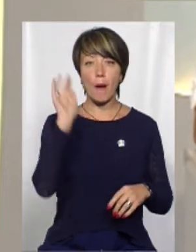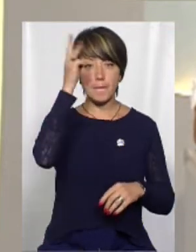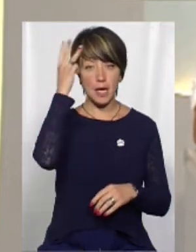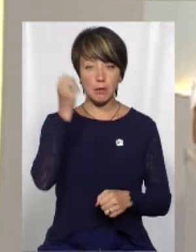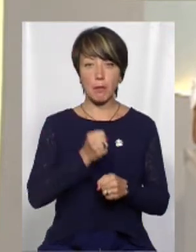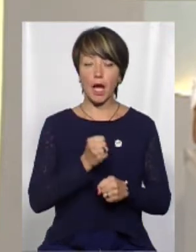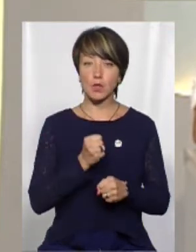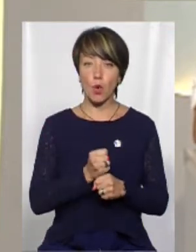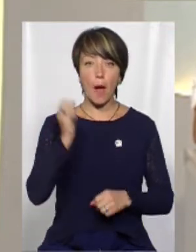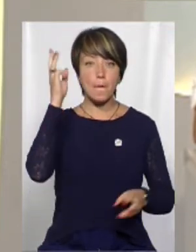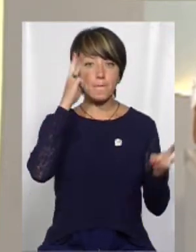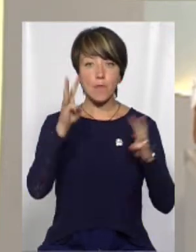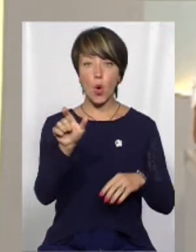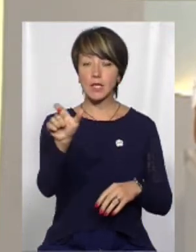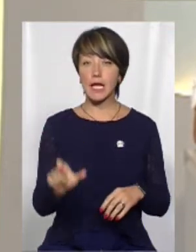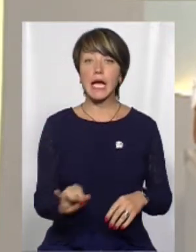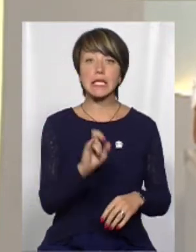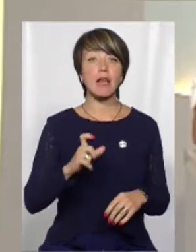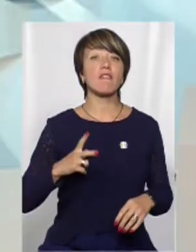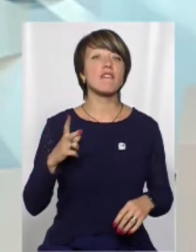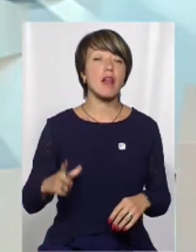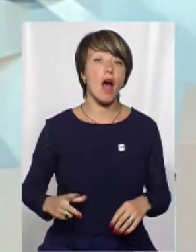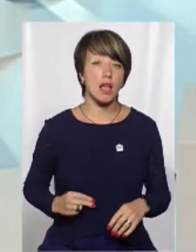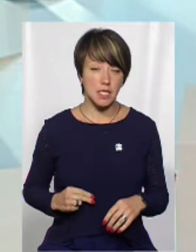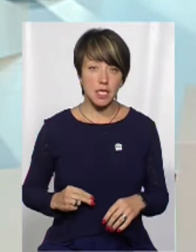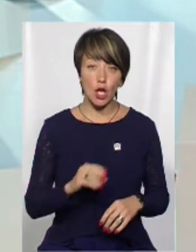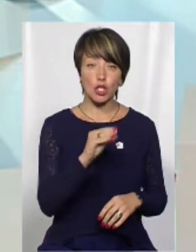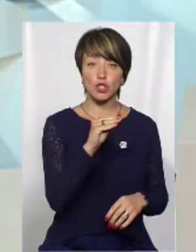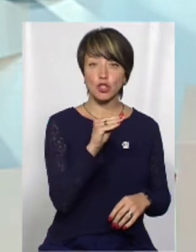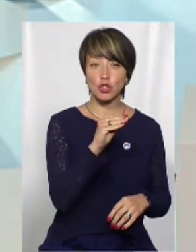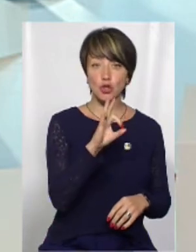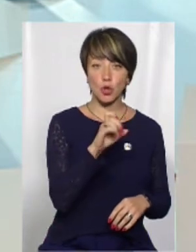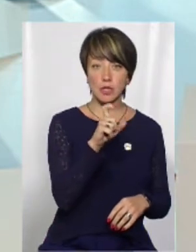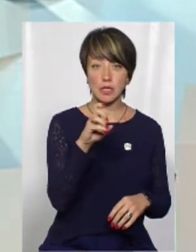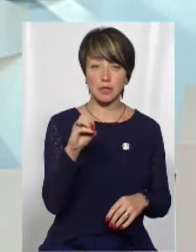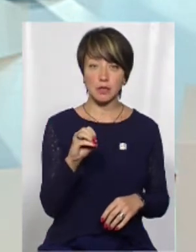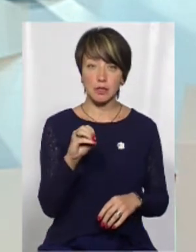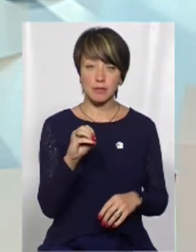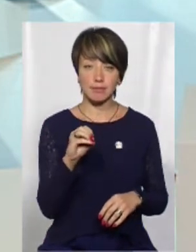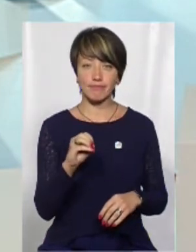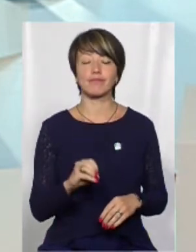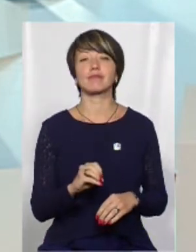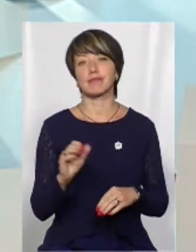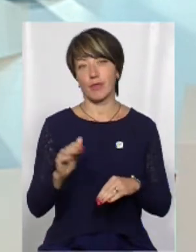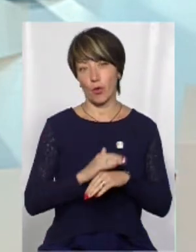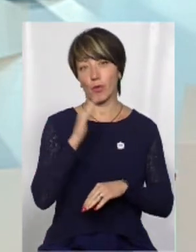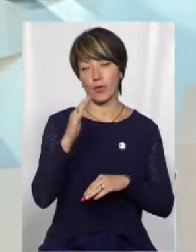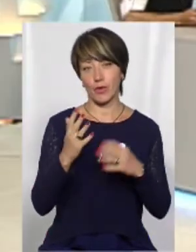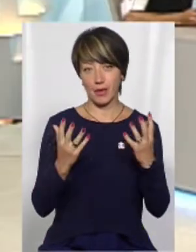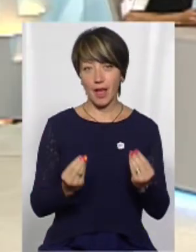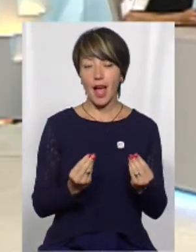Хмельницькому працює модельєр із Франції Жозе Руїс. Бонжур. Бонжур.